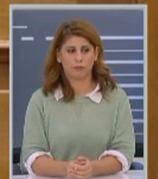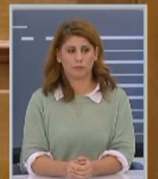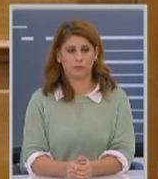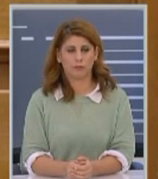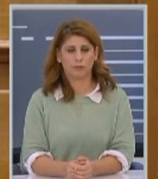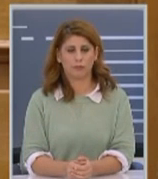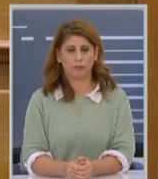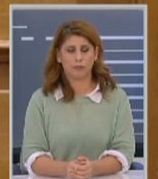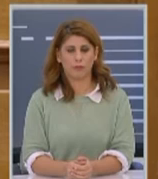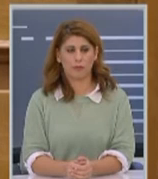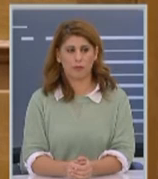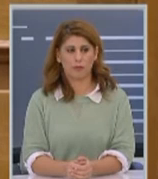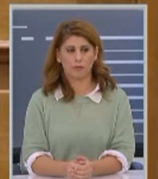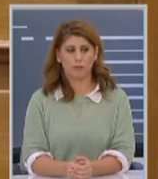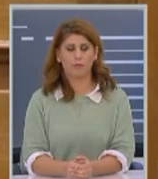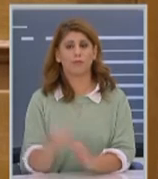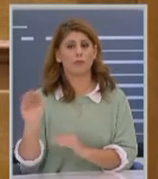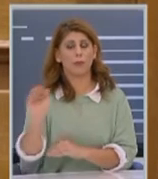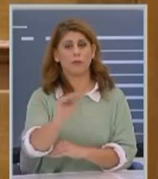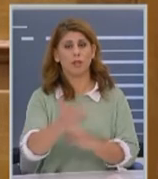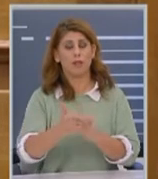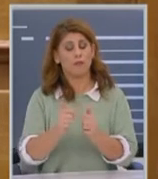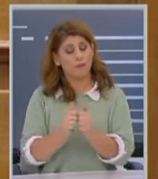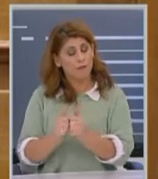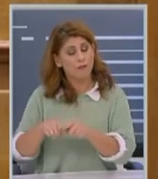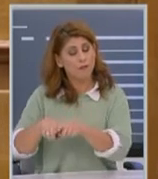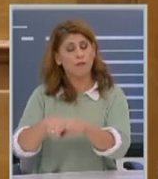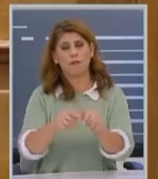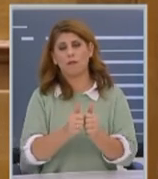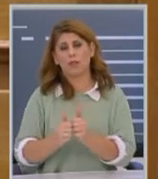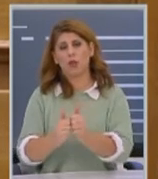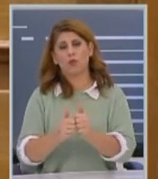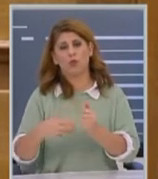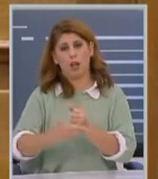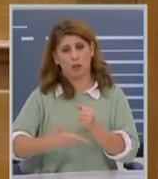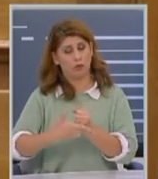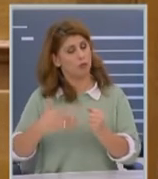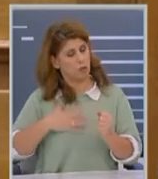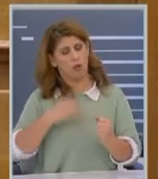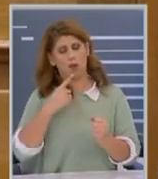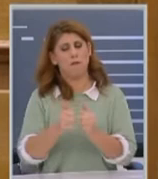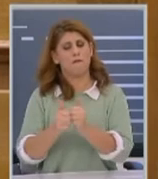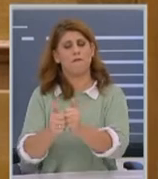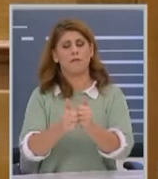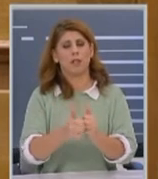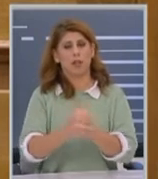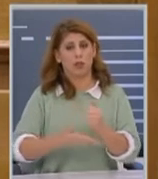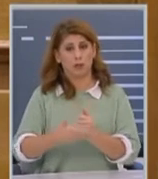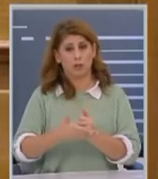Απευθύνομαι προς τους αγρότες, προς τους φίλους αγρότες, έτσι μου αρέσει να τους αποκαλώ, για να